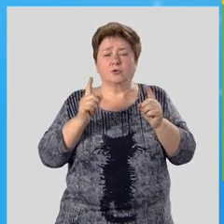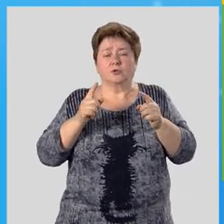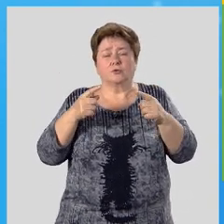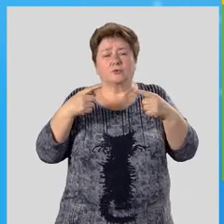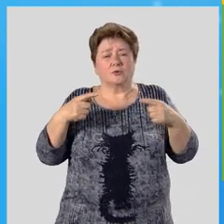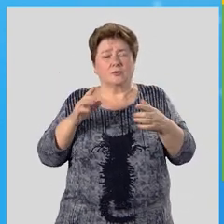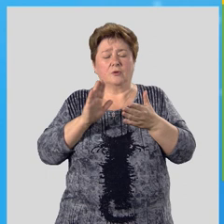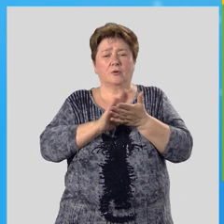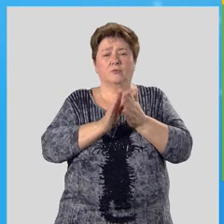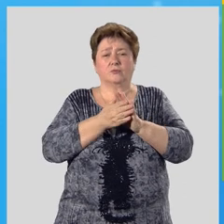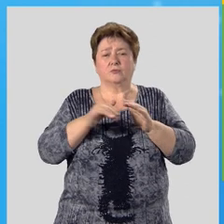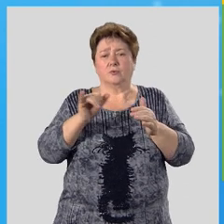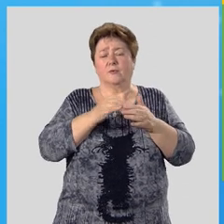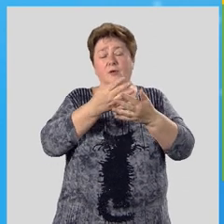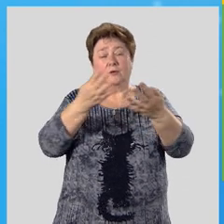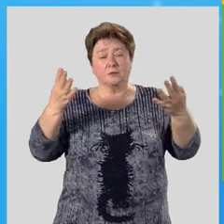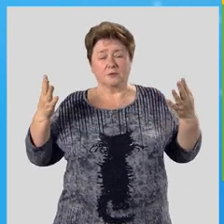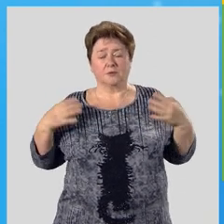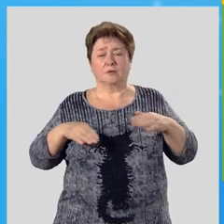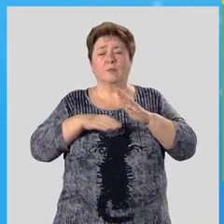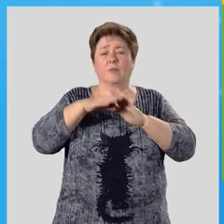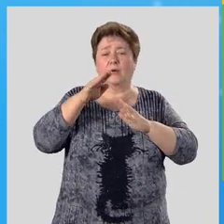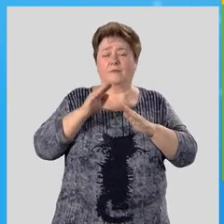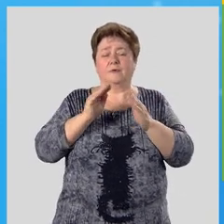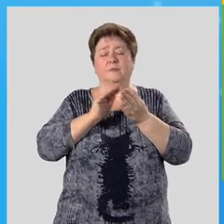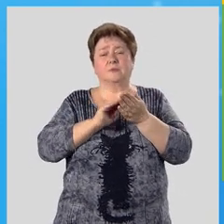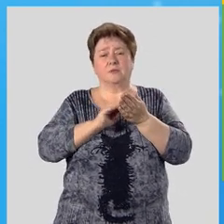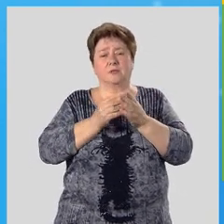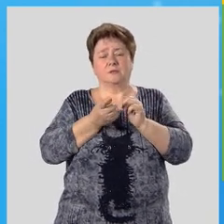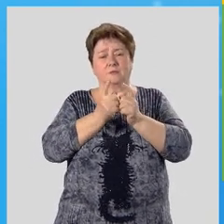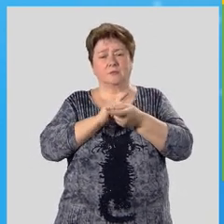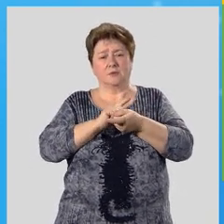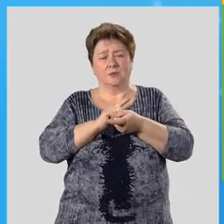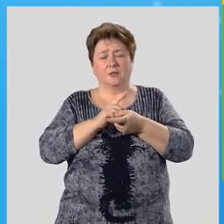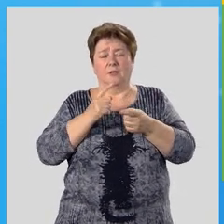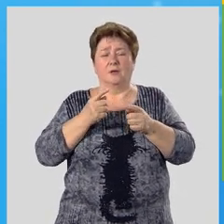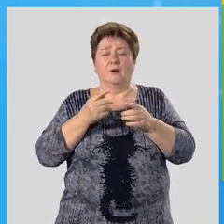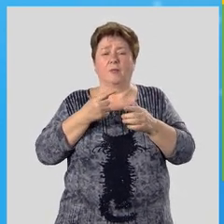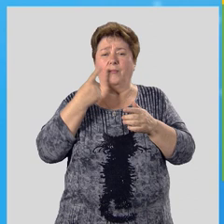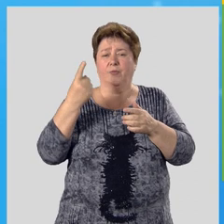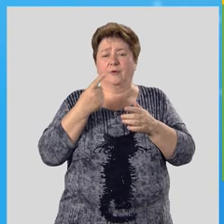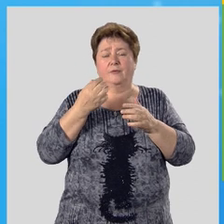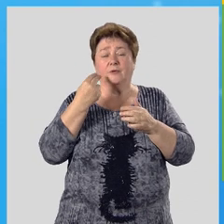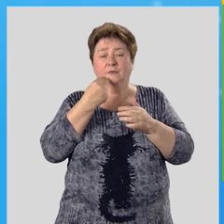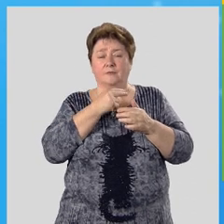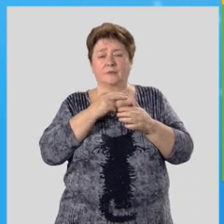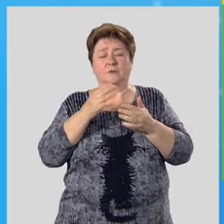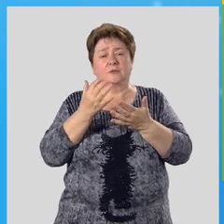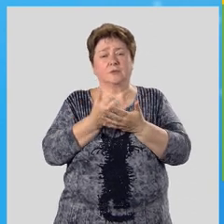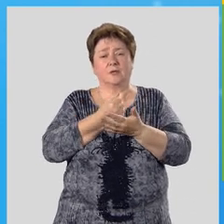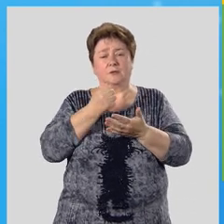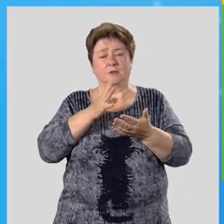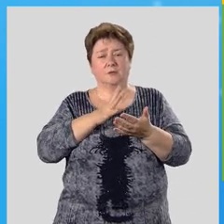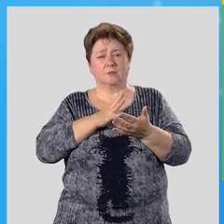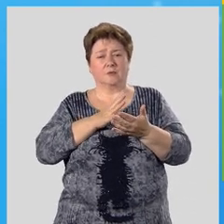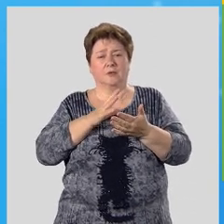некоторые условия среды могут повысить частоту мутации. Впервые такие свойства были обнаружены